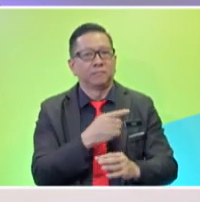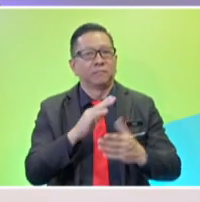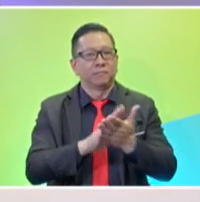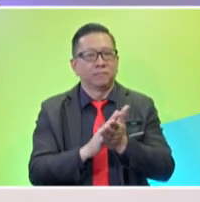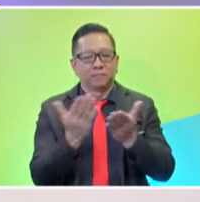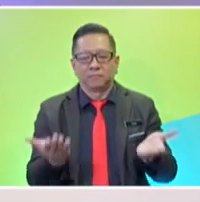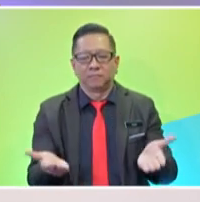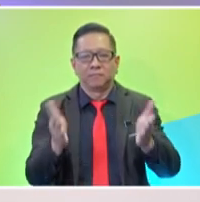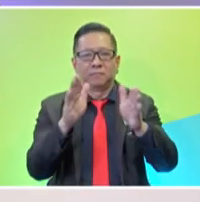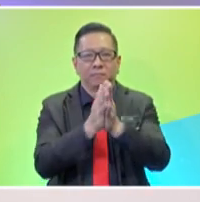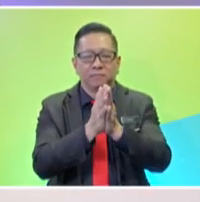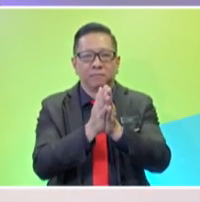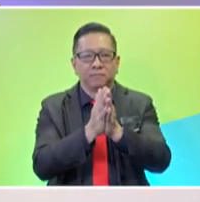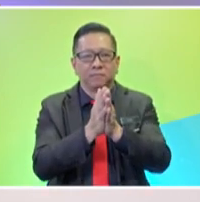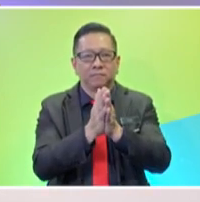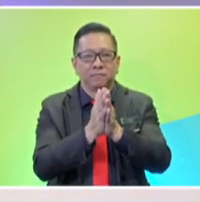ya